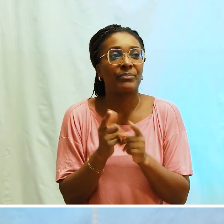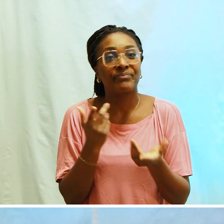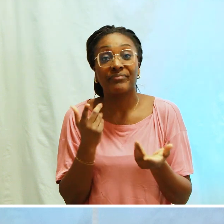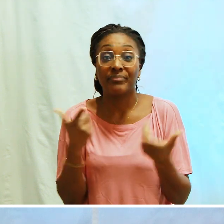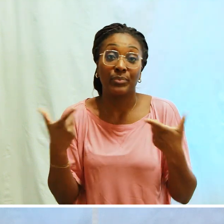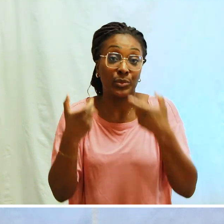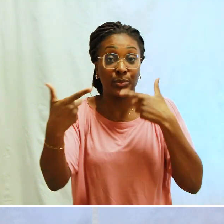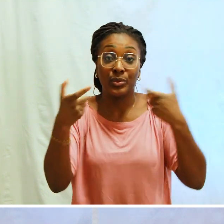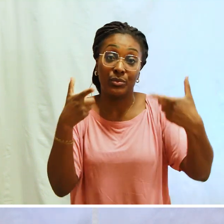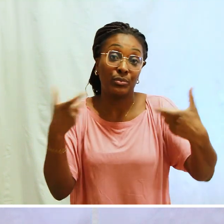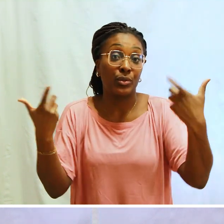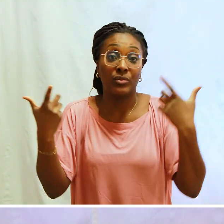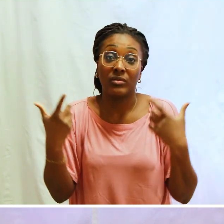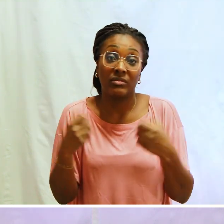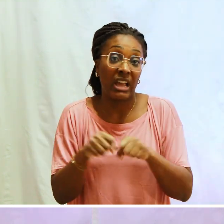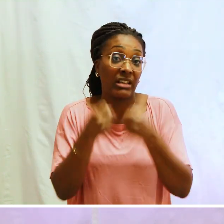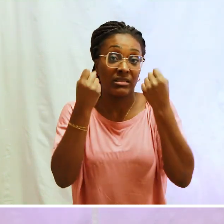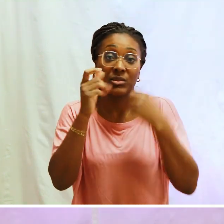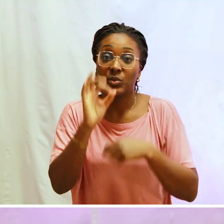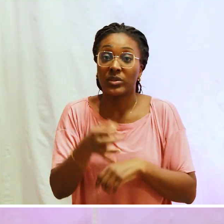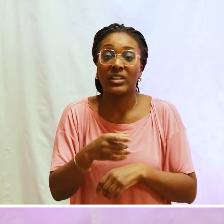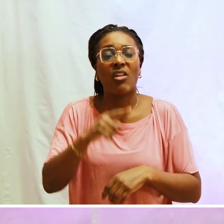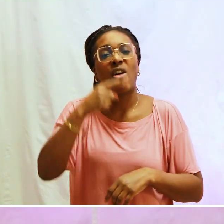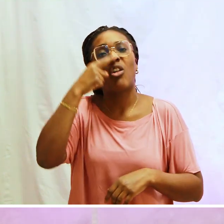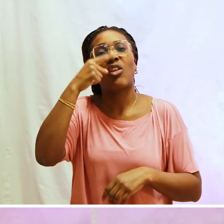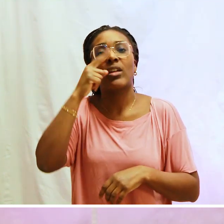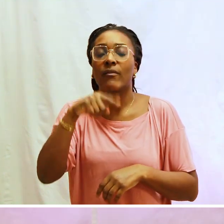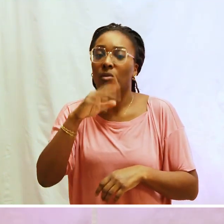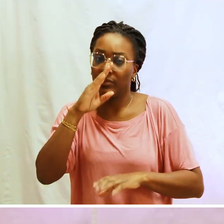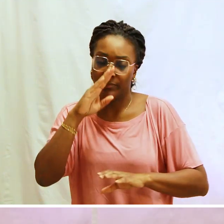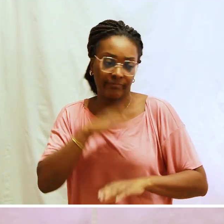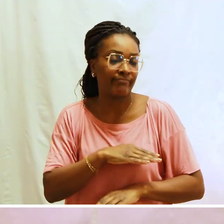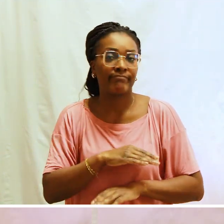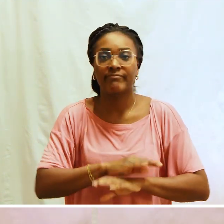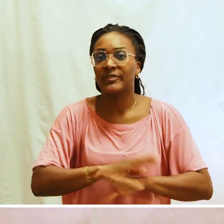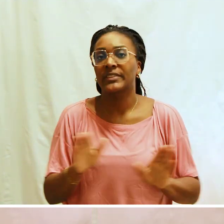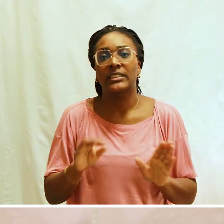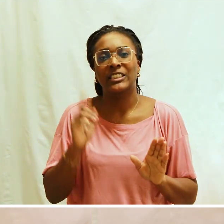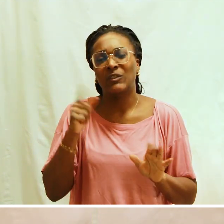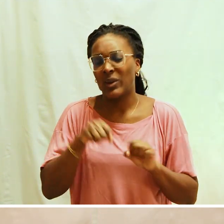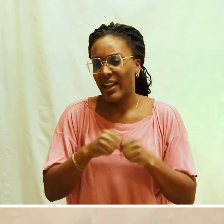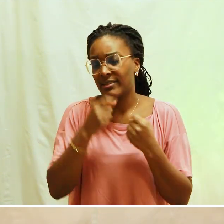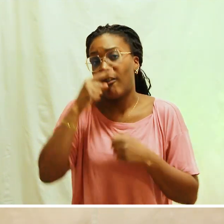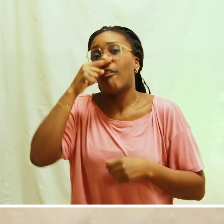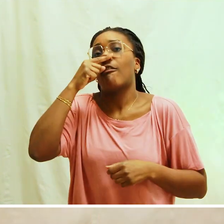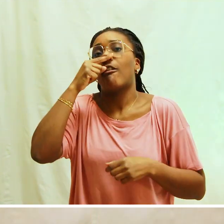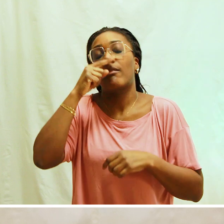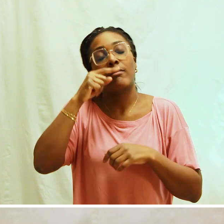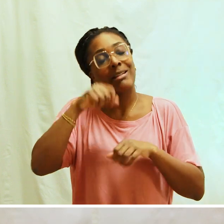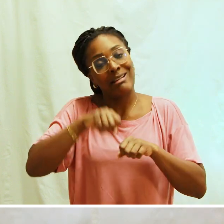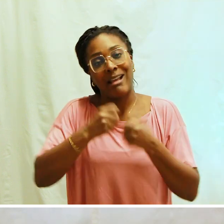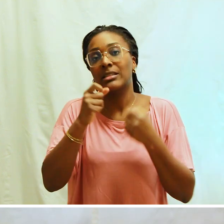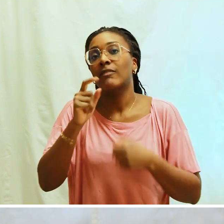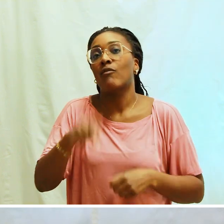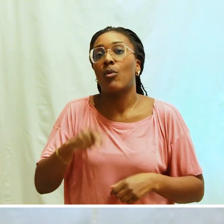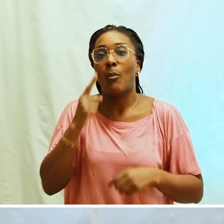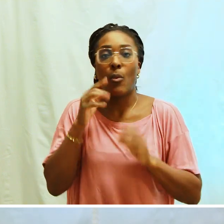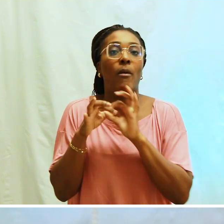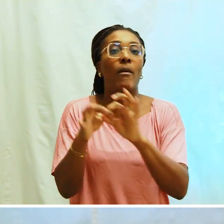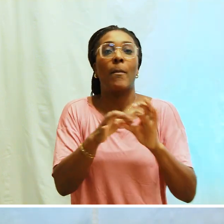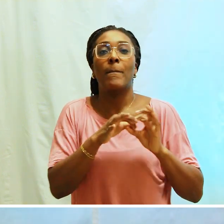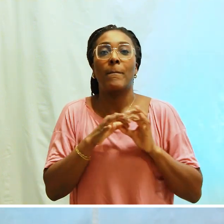matière à division. L'orgueil doit être banni de nos vies, doit être brisé dans nos vies pour qu'on vive en harmonie et dans la